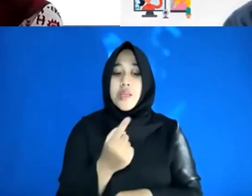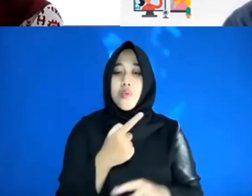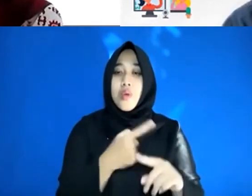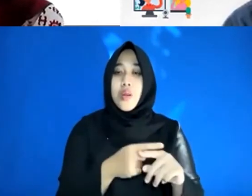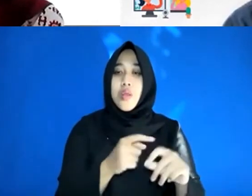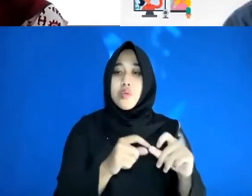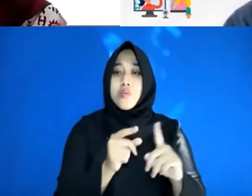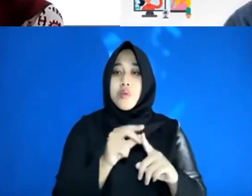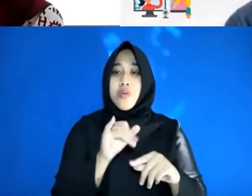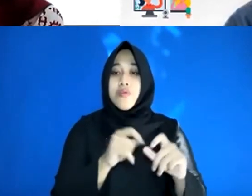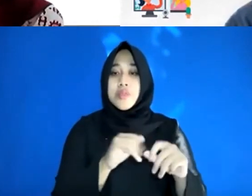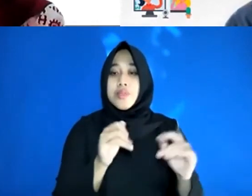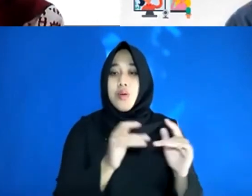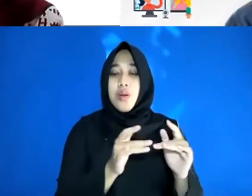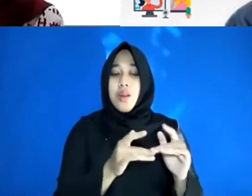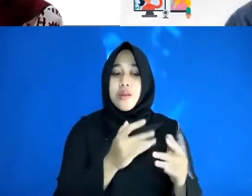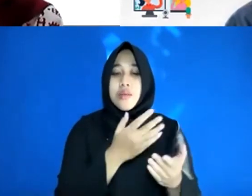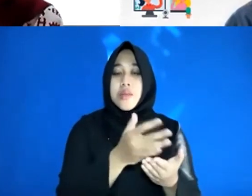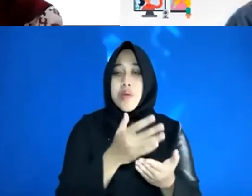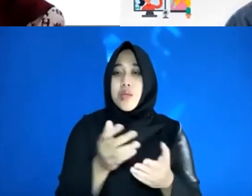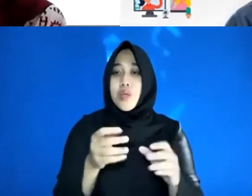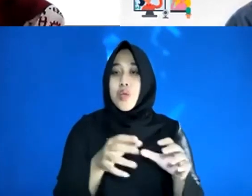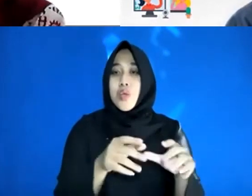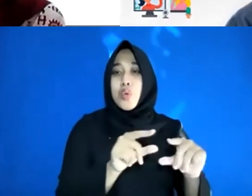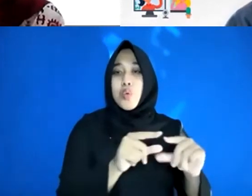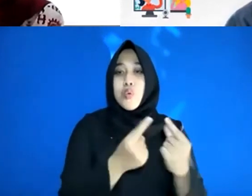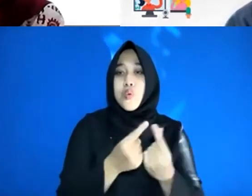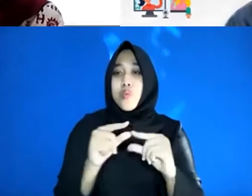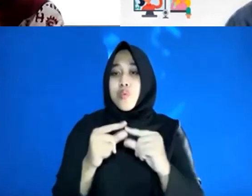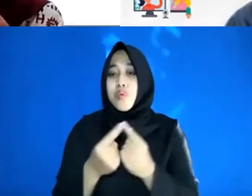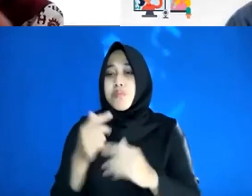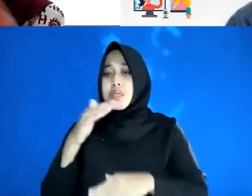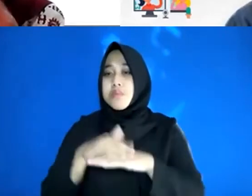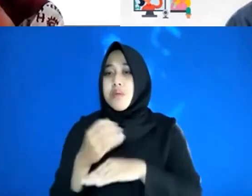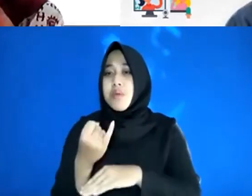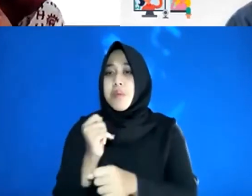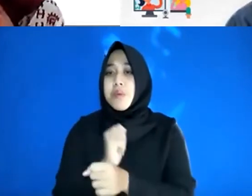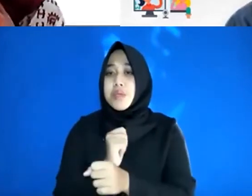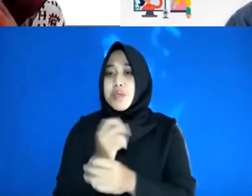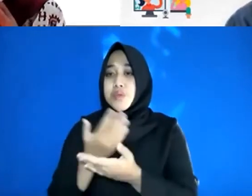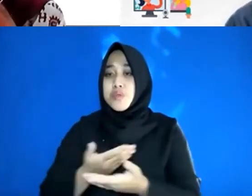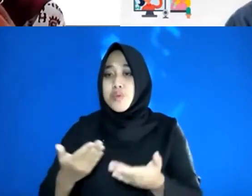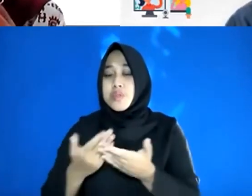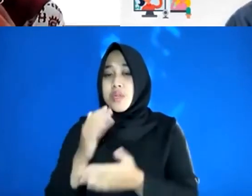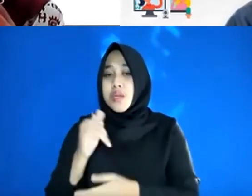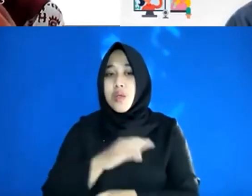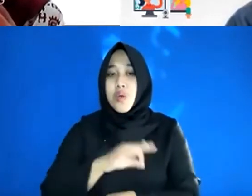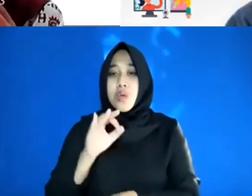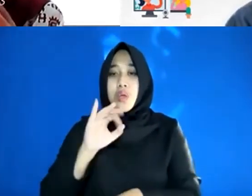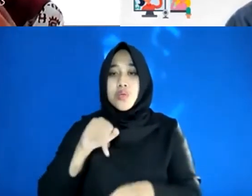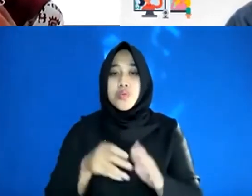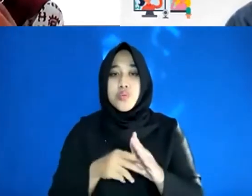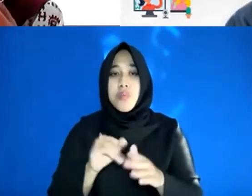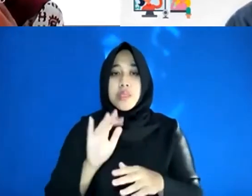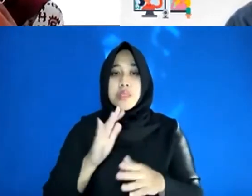supervisi meskipun itu online kayak dibagi grup-grupnya juga, Ya, kayak maksimal gitu. berapa pekerja sosial gitu ya. Oke, Mas Jumali, jangan kemana-mana